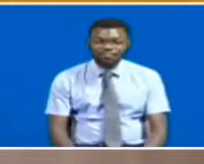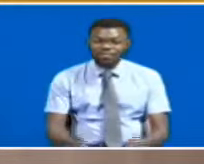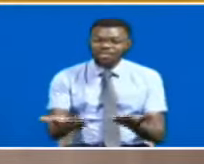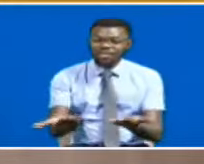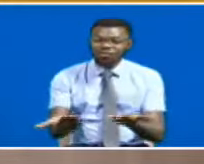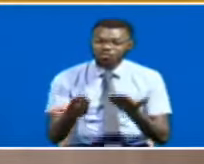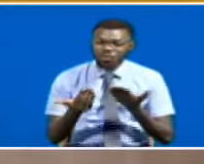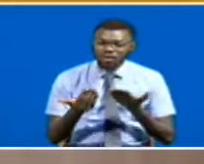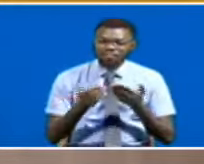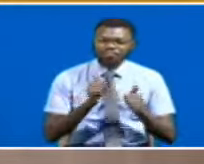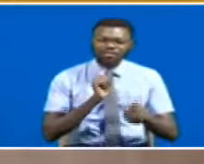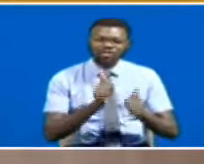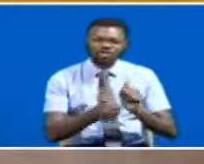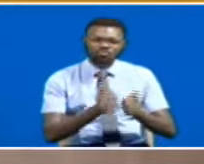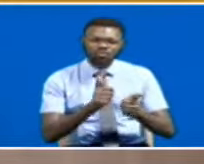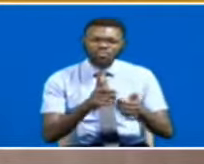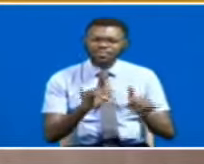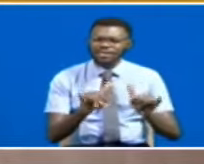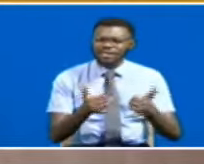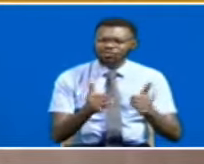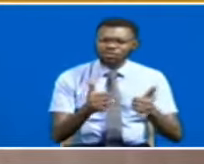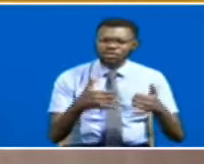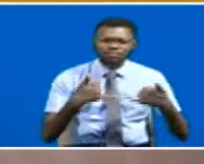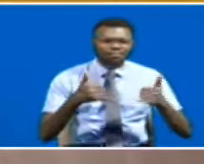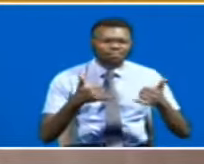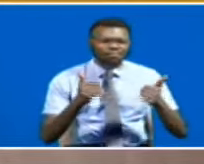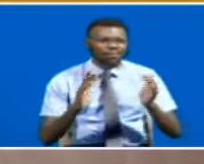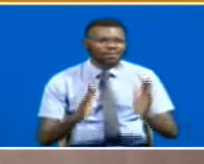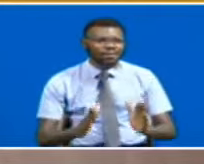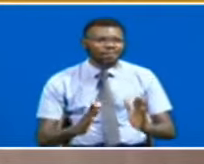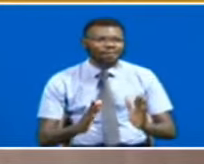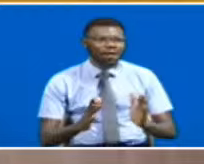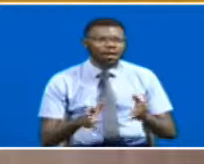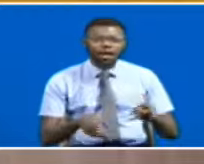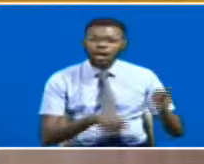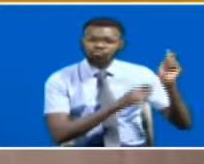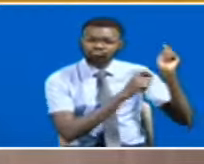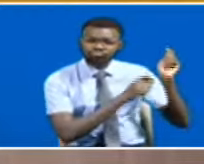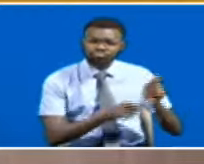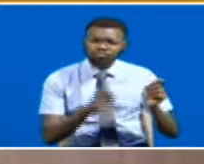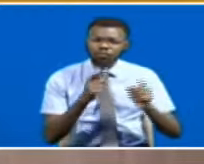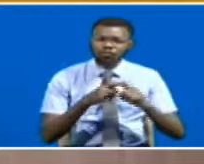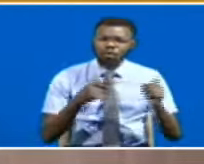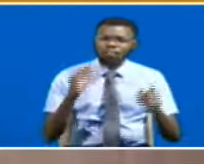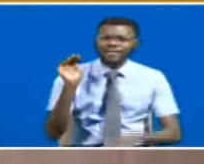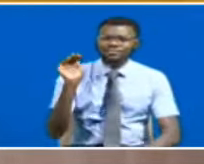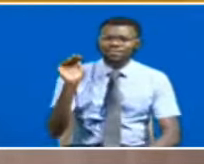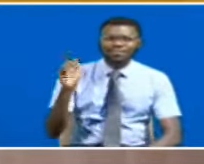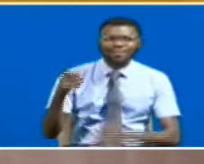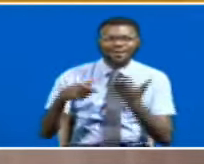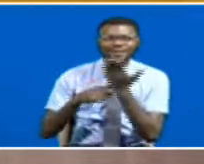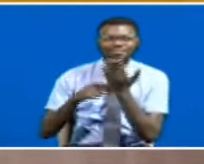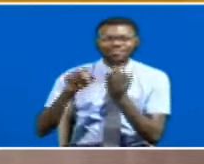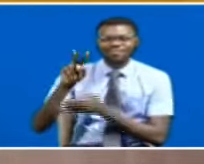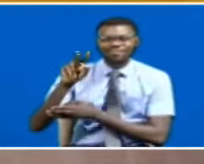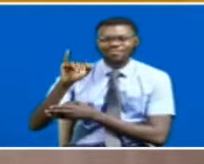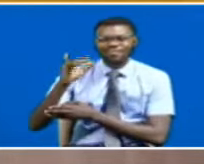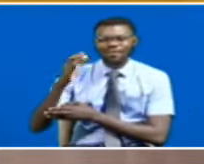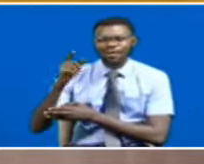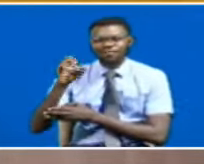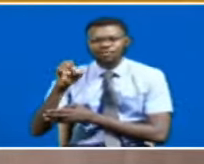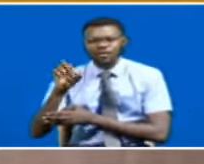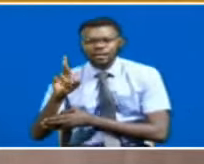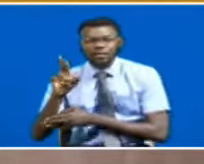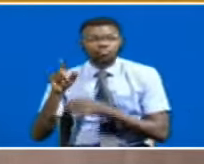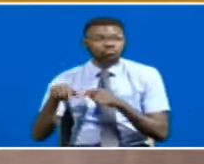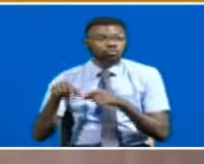Karibu kwenye taarifa za michezo. Tunarifiwa kwamba mchezaji nyota wa mchezo wa gofu kutoka Zimbabwe, Victor Mapwanya,